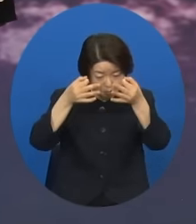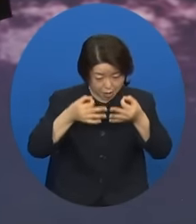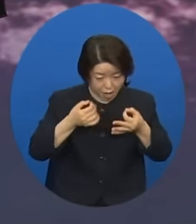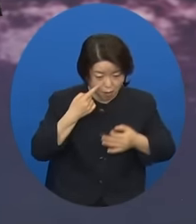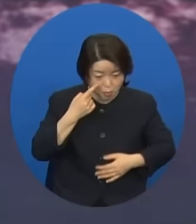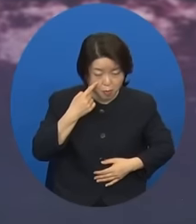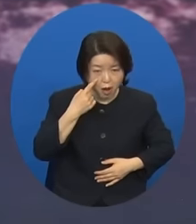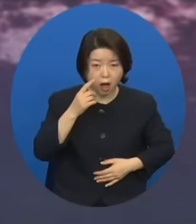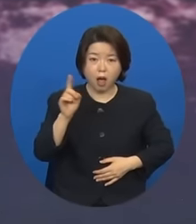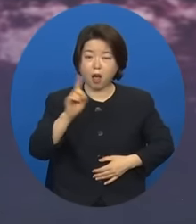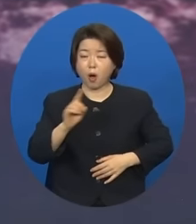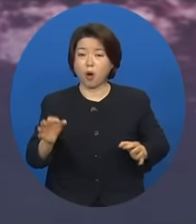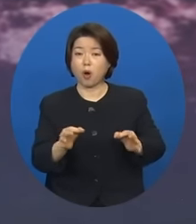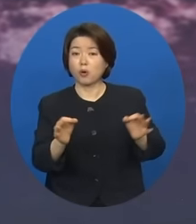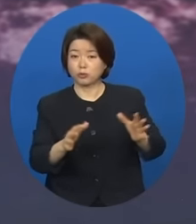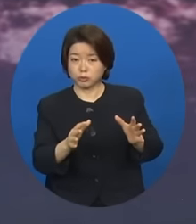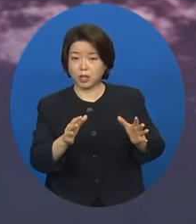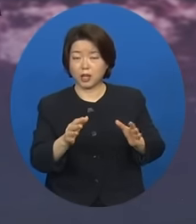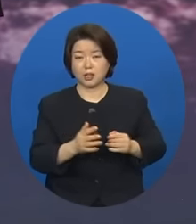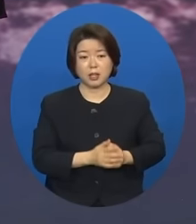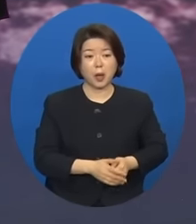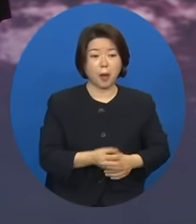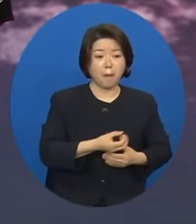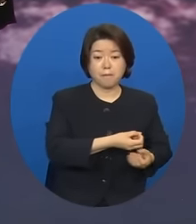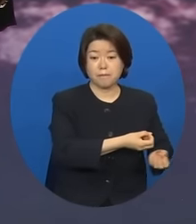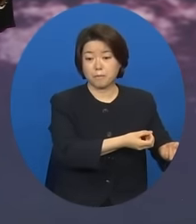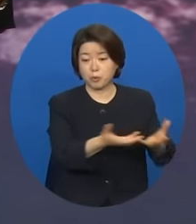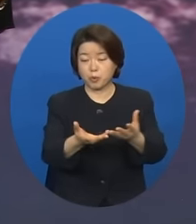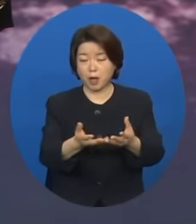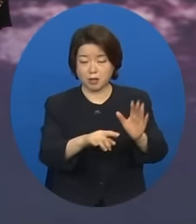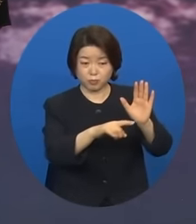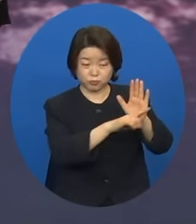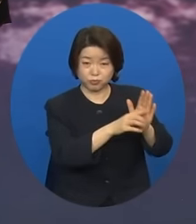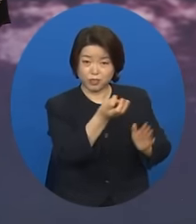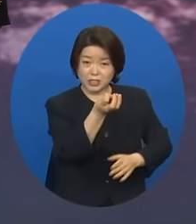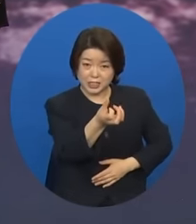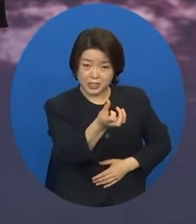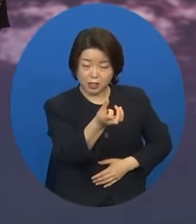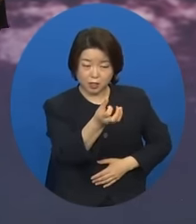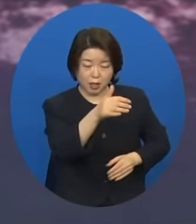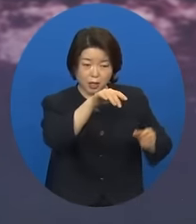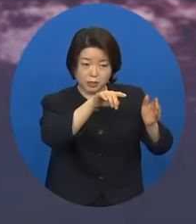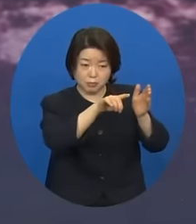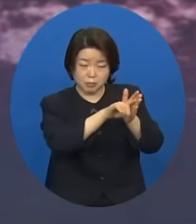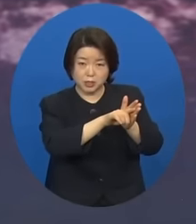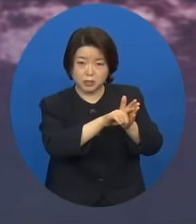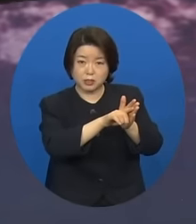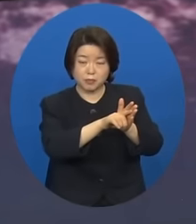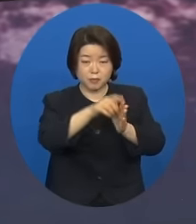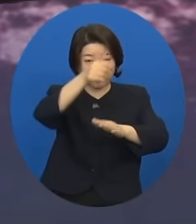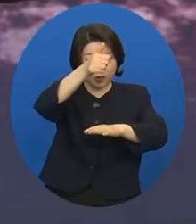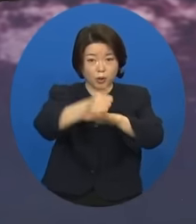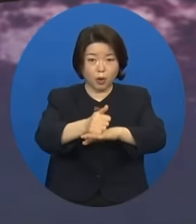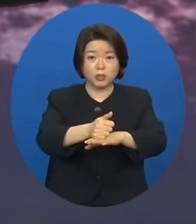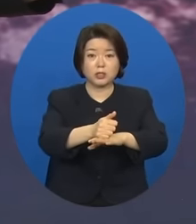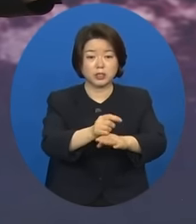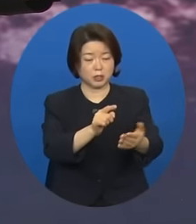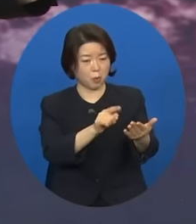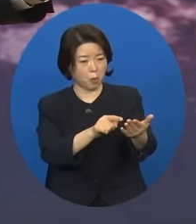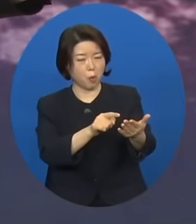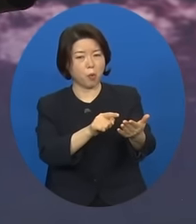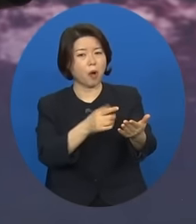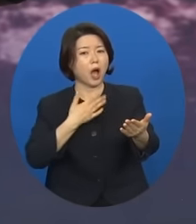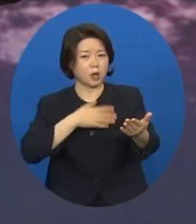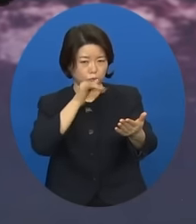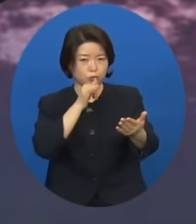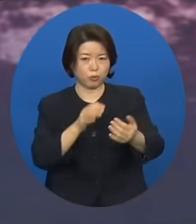이것이 어느 순간 뿌려진 부정적인 씨앗 부정적인 믿음의 결실 이라는 것을 여러분 알게 될